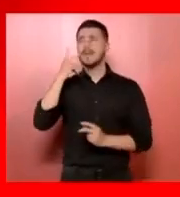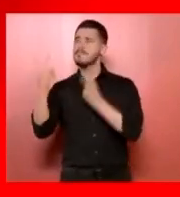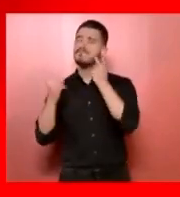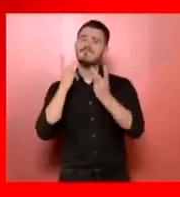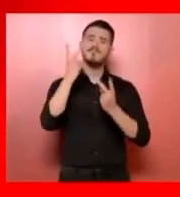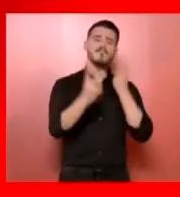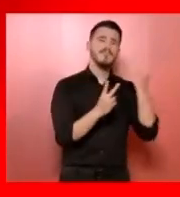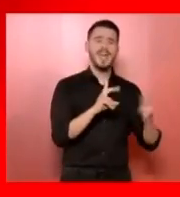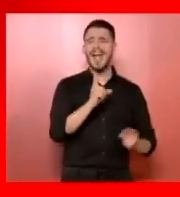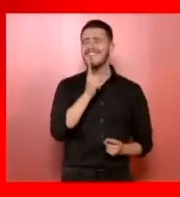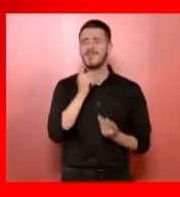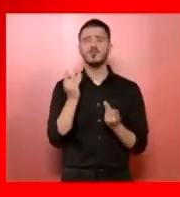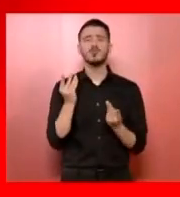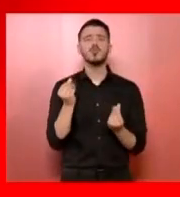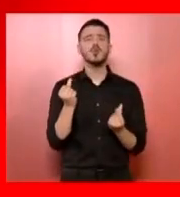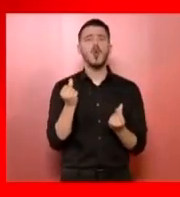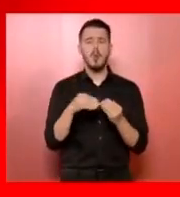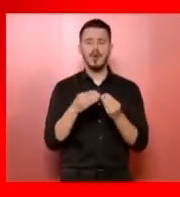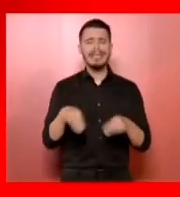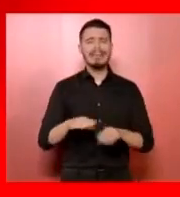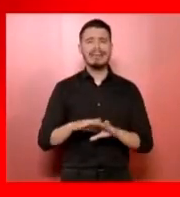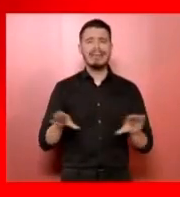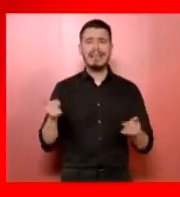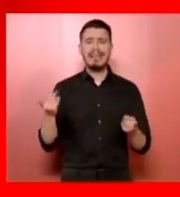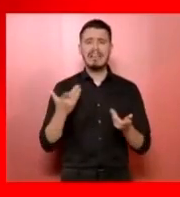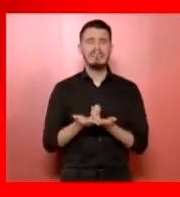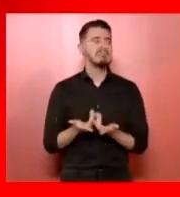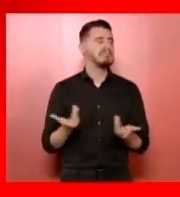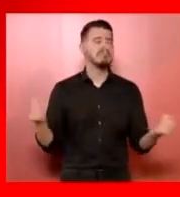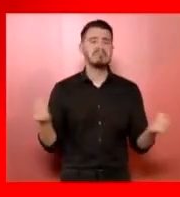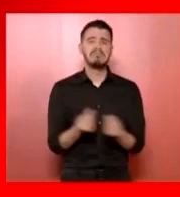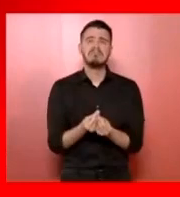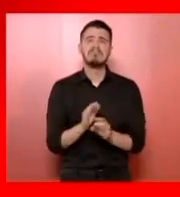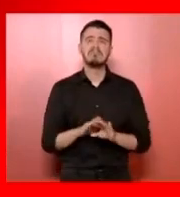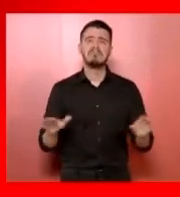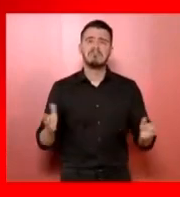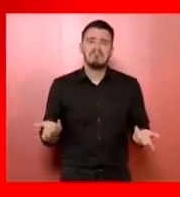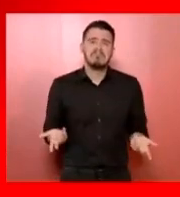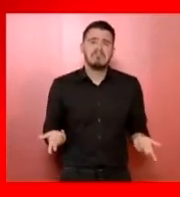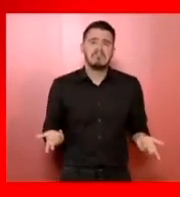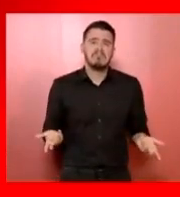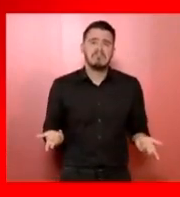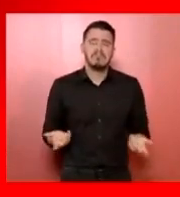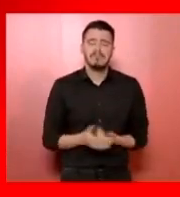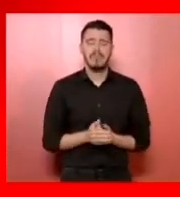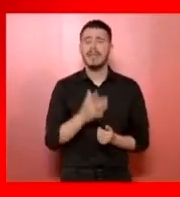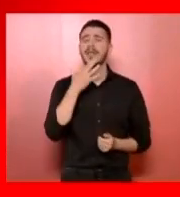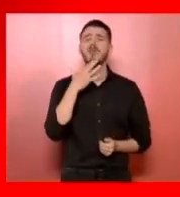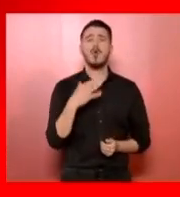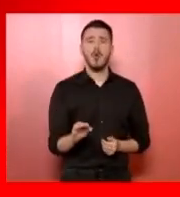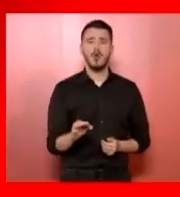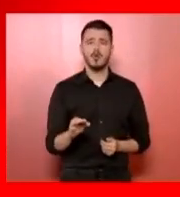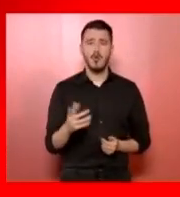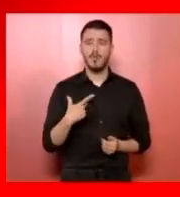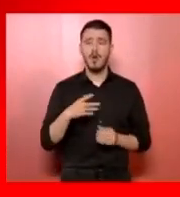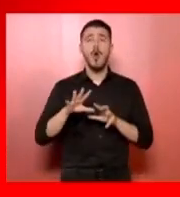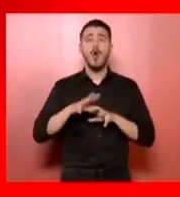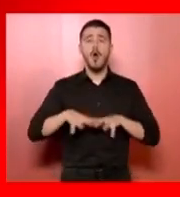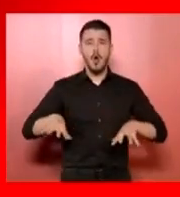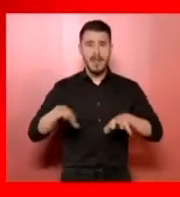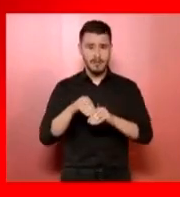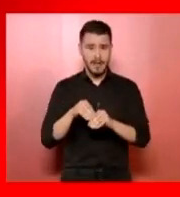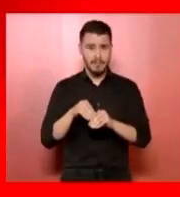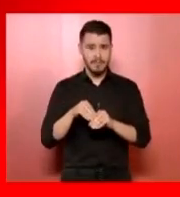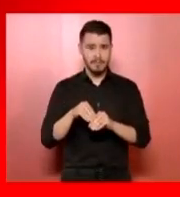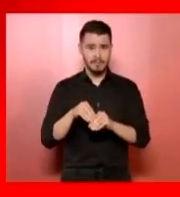αγοραίες λύσεις δεν δουλεύουν. Γιατί δεν δουλεύουν? Γιατί οδηγούν στους ιδιοκτήτες να αυξήσουν